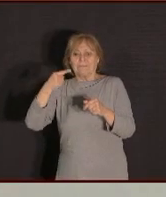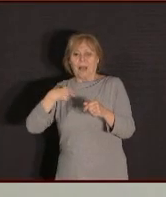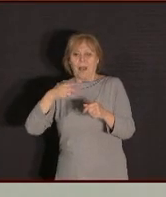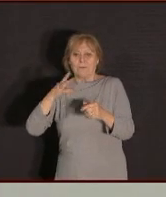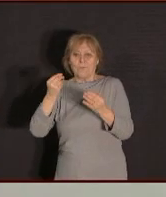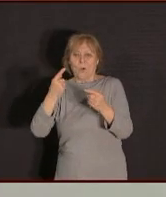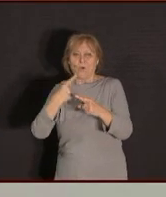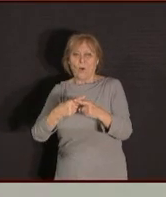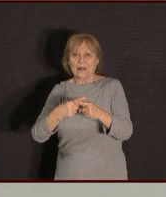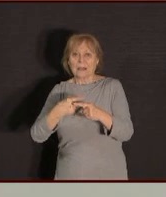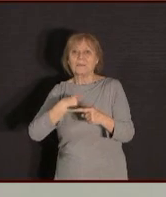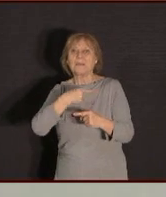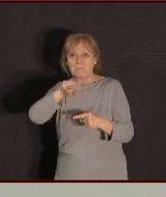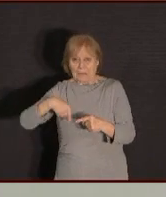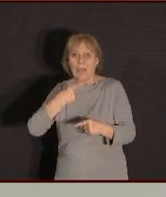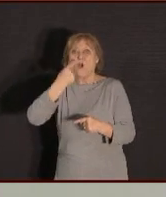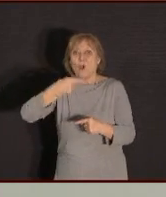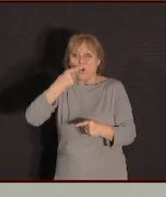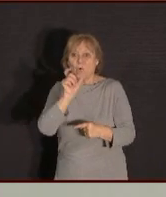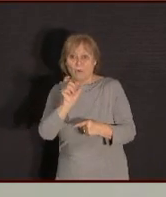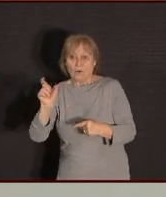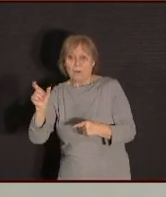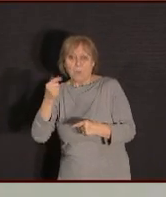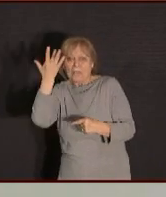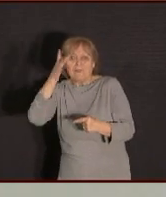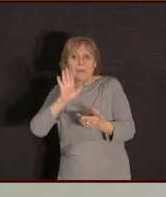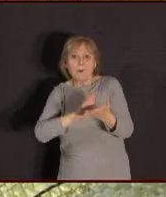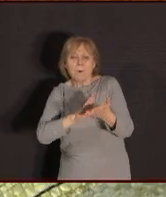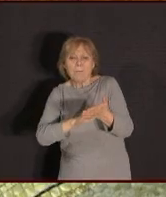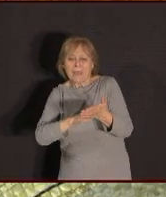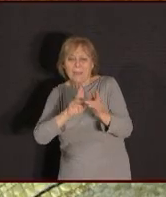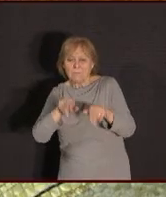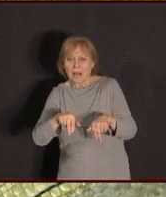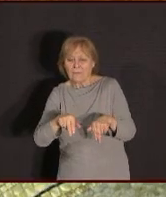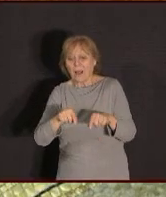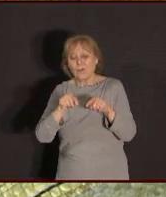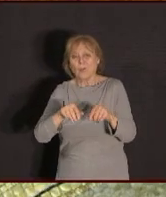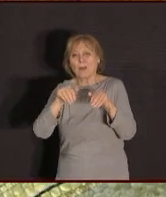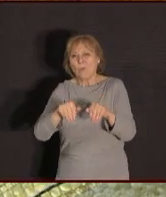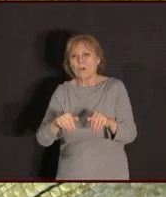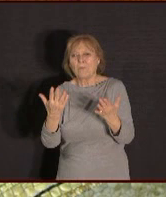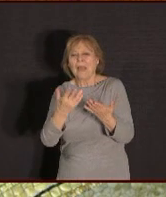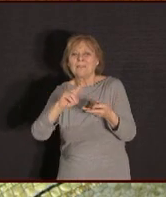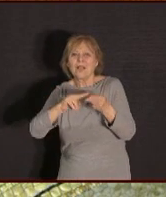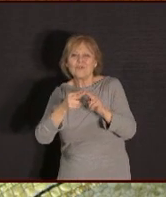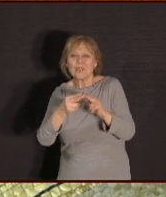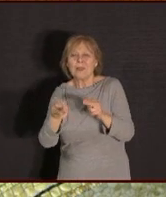izgovarjamo, pa ne vemo pomena zadej. Ne. Tukaj pa moramo na nek način poenostaviti oziroma